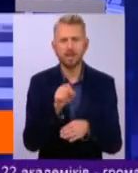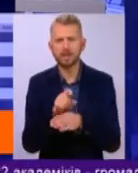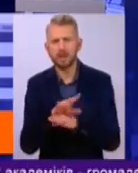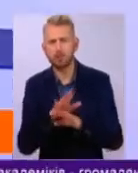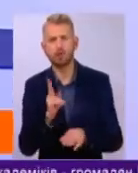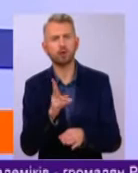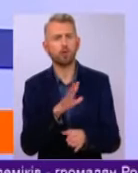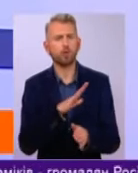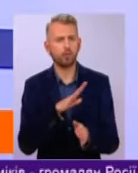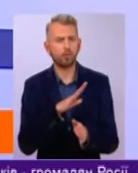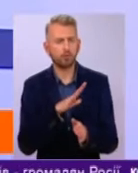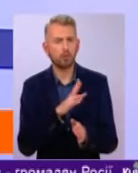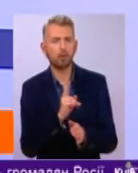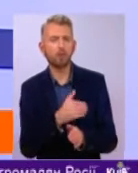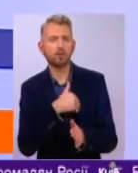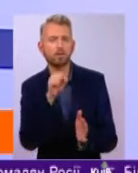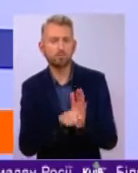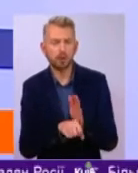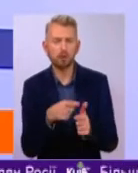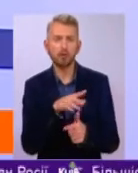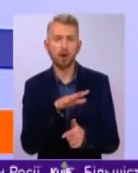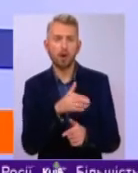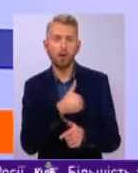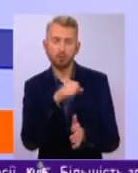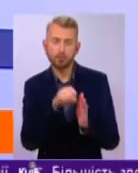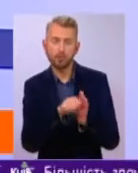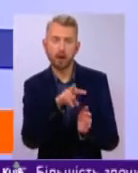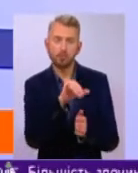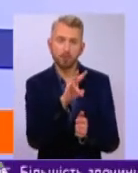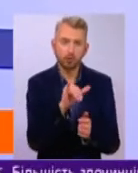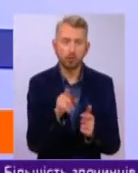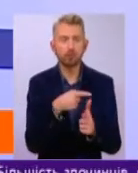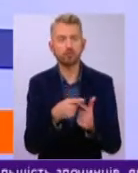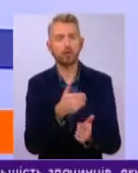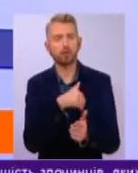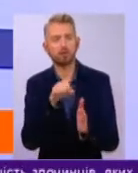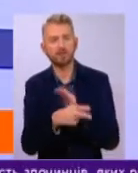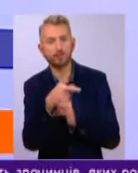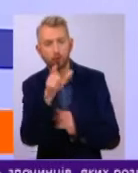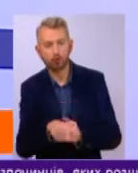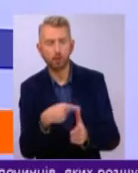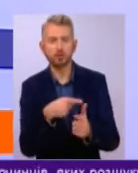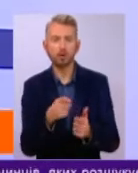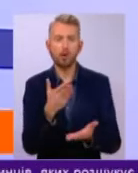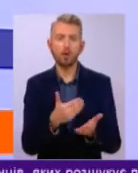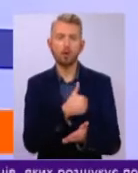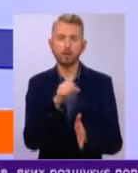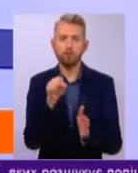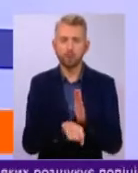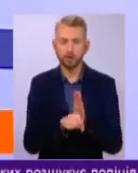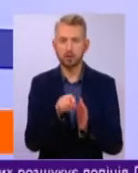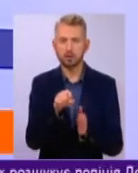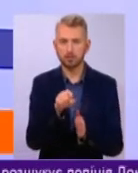хто був безпосередньо об'єктом цього вбивства, чи була Аміна об'єктом вбивства, чи можливо це було дві особи, чи можливо був безпосередньо